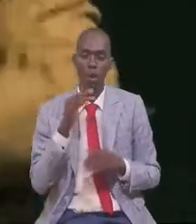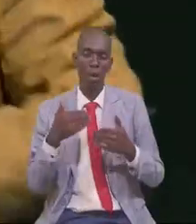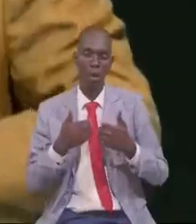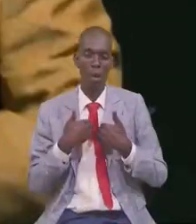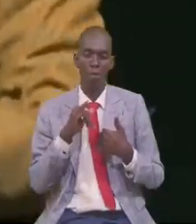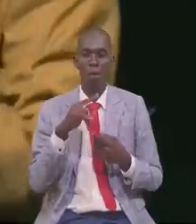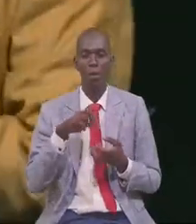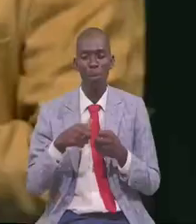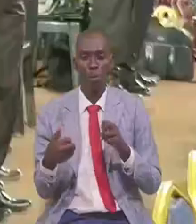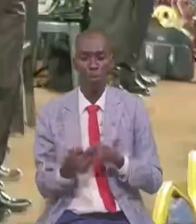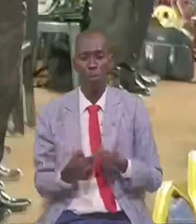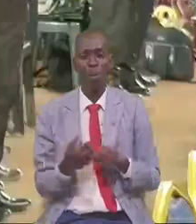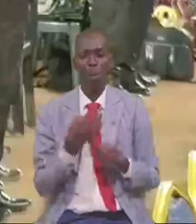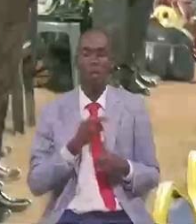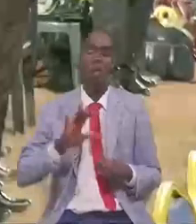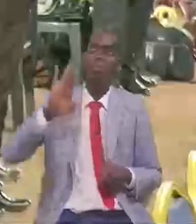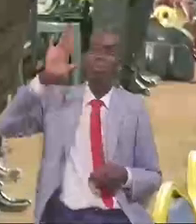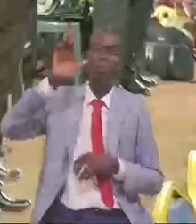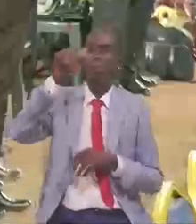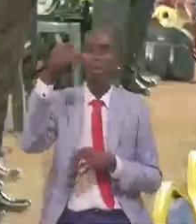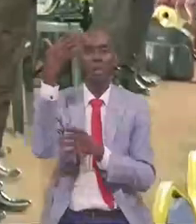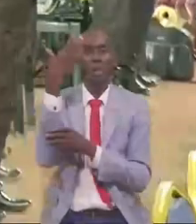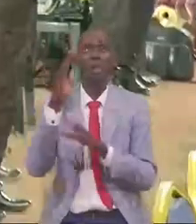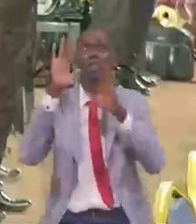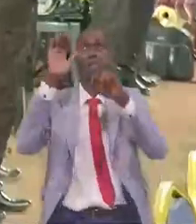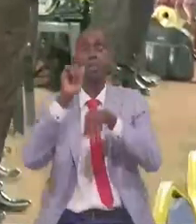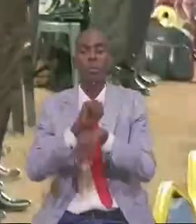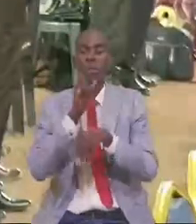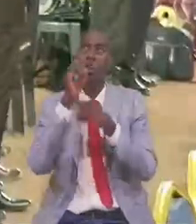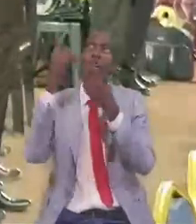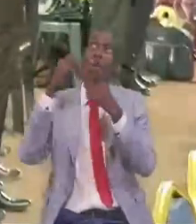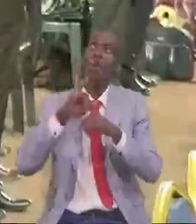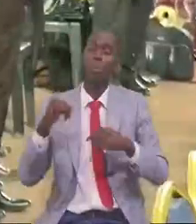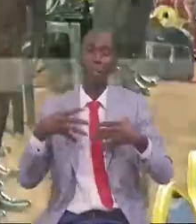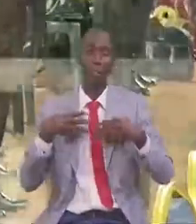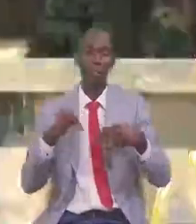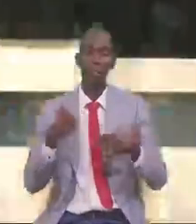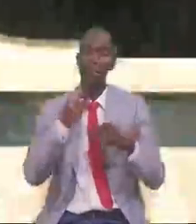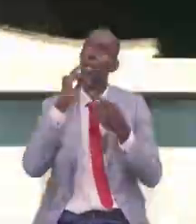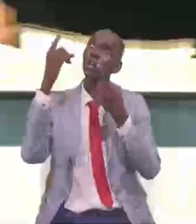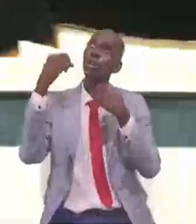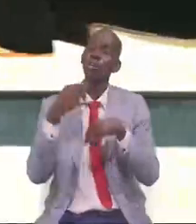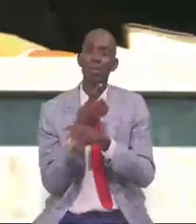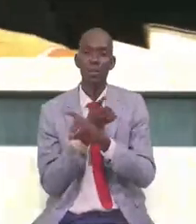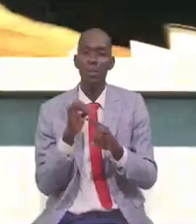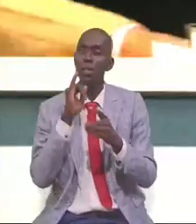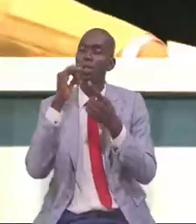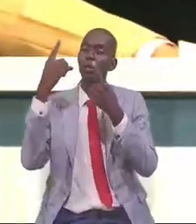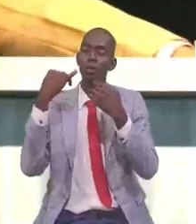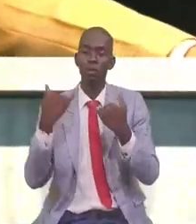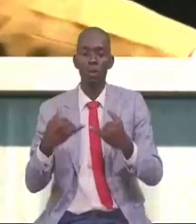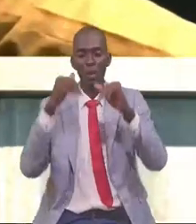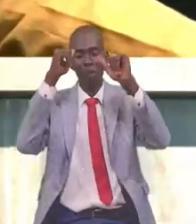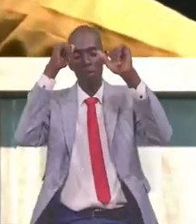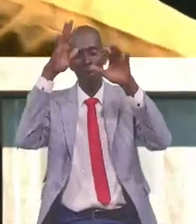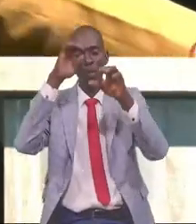miracle vient, la guérison vient, la délivrance vient maintenant. Paix! Au nom